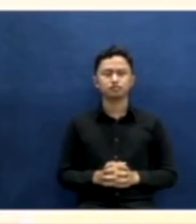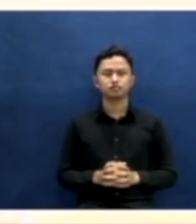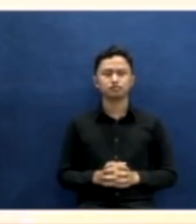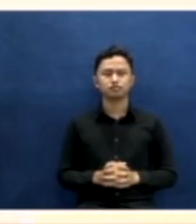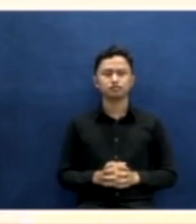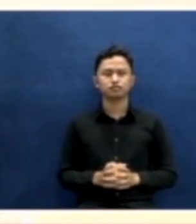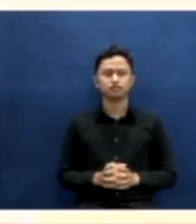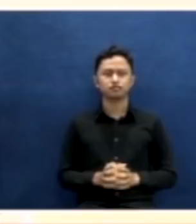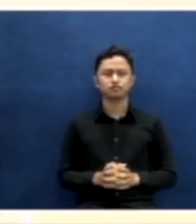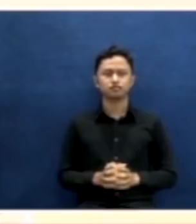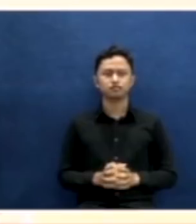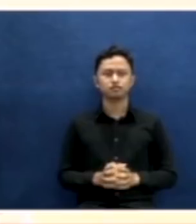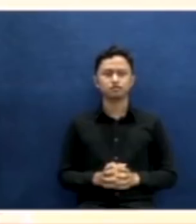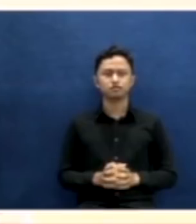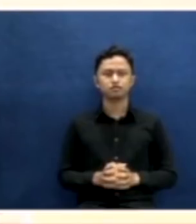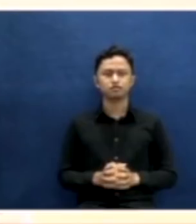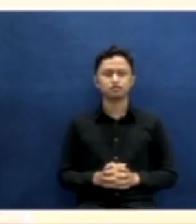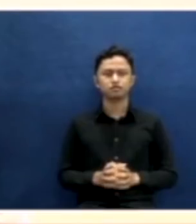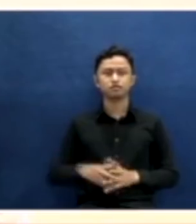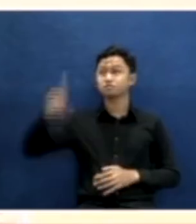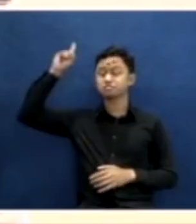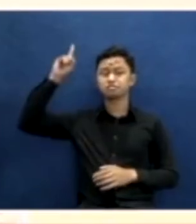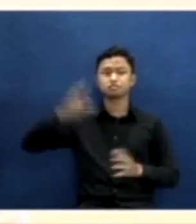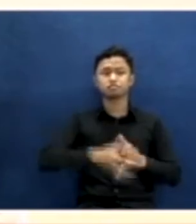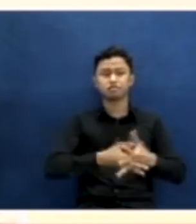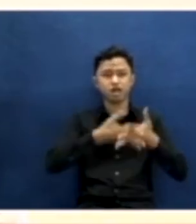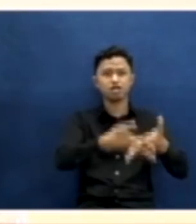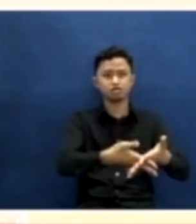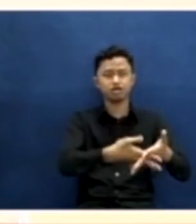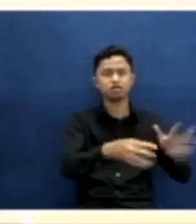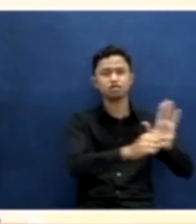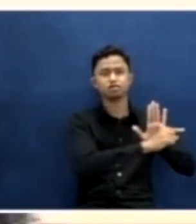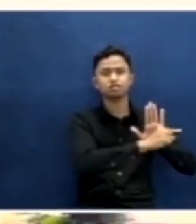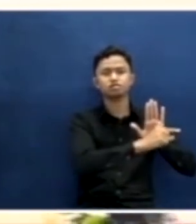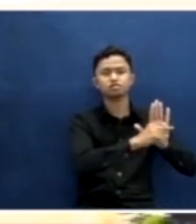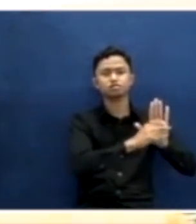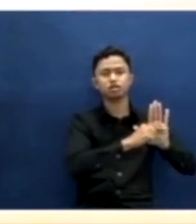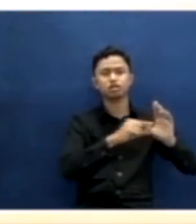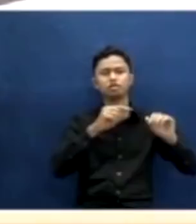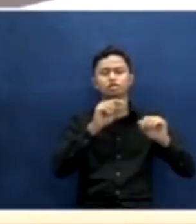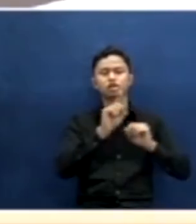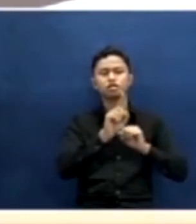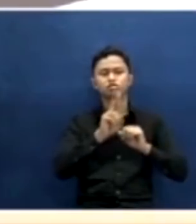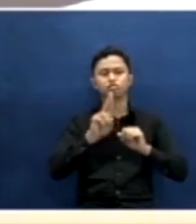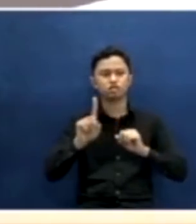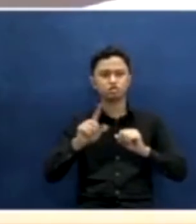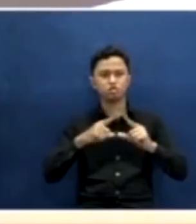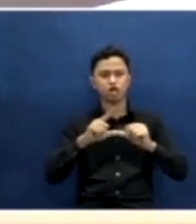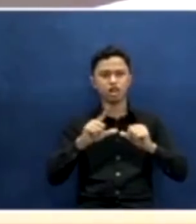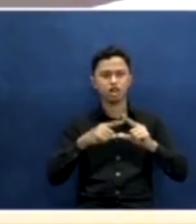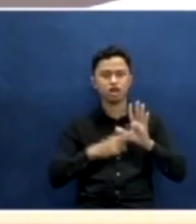musyrikun Allah kemudian akhirnya menurunkan surat al-an'am 121 ia mengatakan kalau kamu sampai kemudian menghalalkan